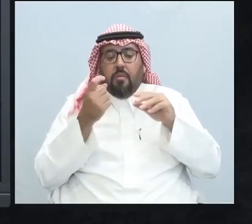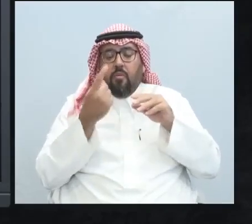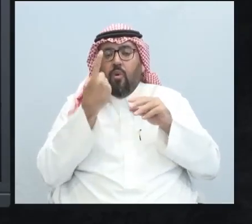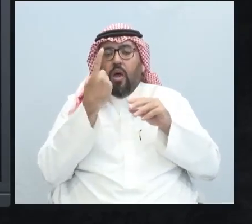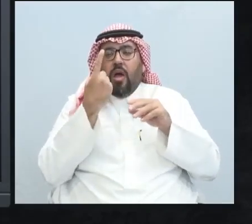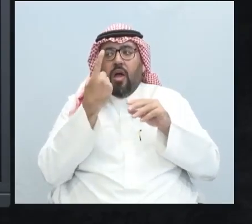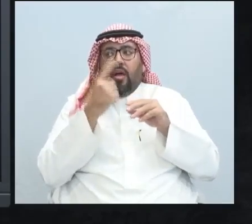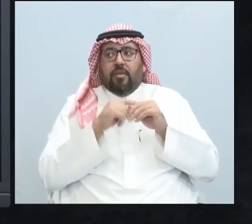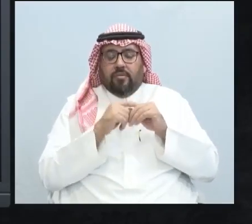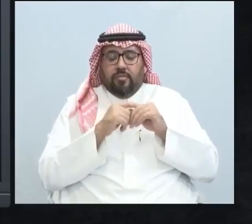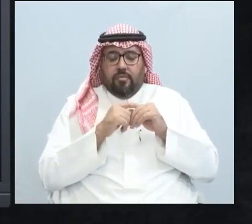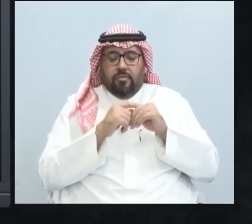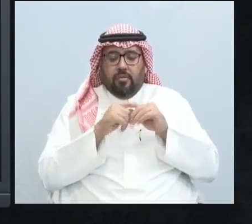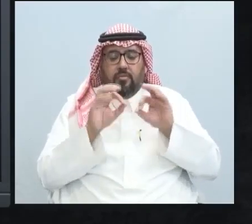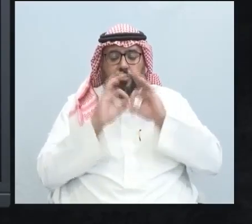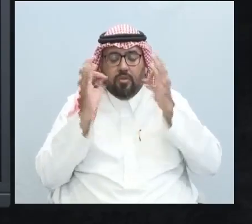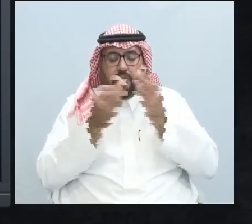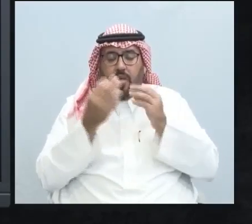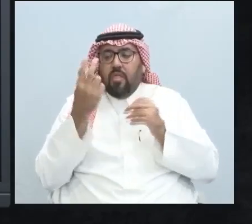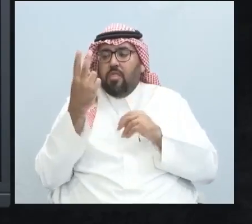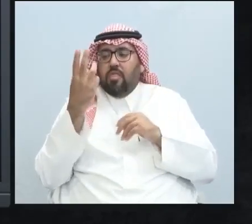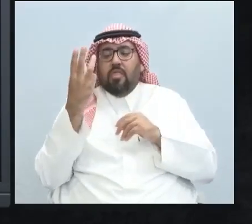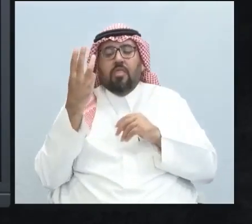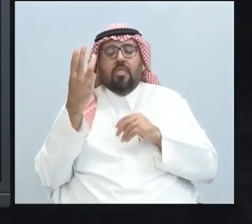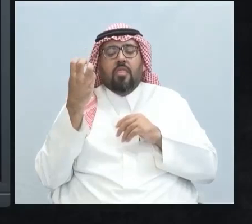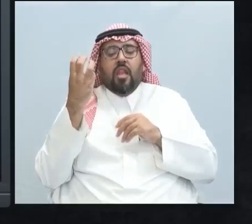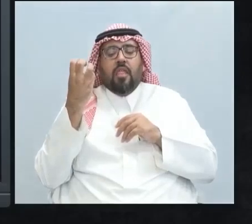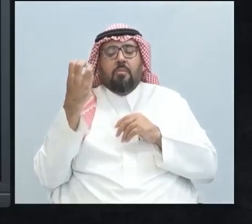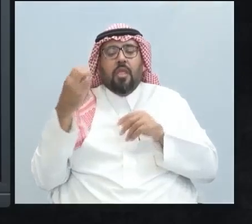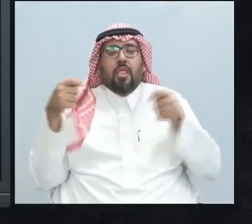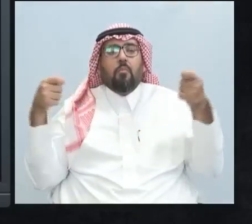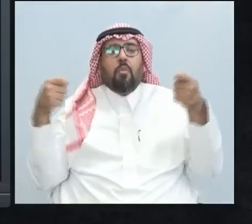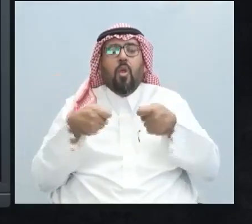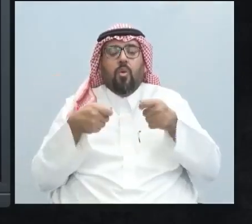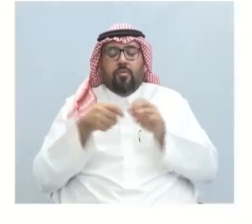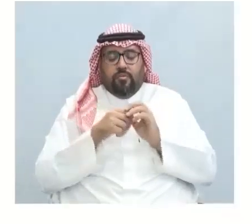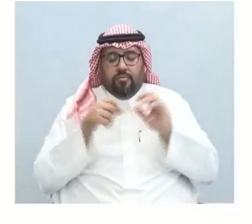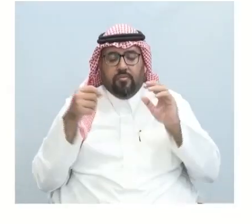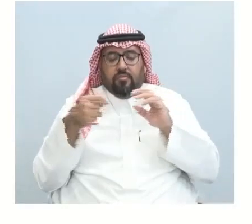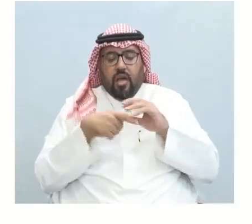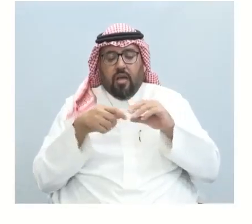حيوان منوي واحد من مجموع 300 مليون التي اطلقت داخل هذا